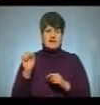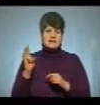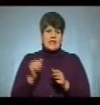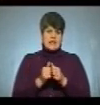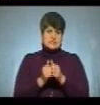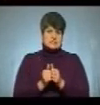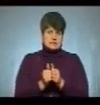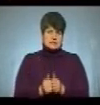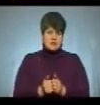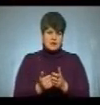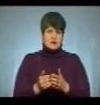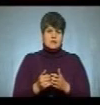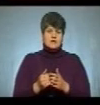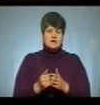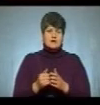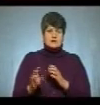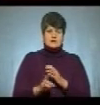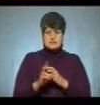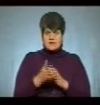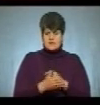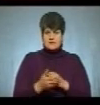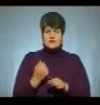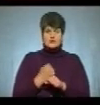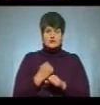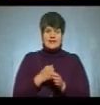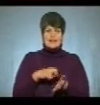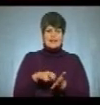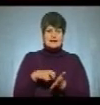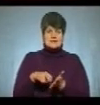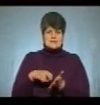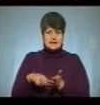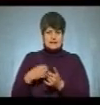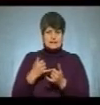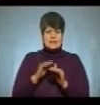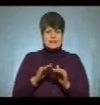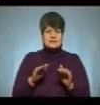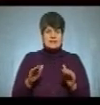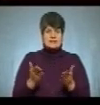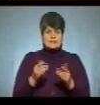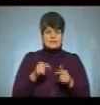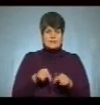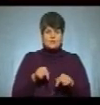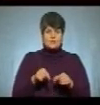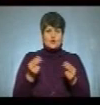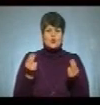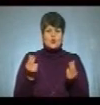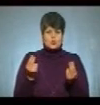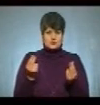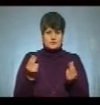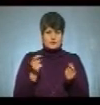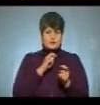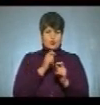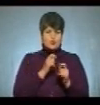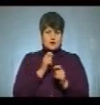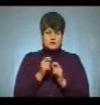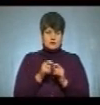церкви. Вони зробили такі листи для дітей, які є тут. Грошові подарунки,